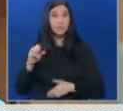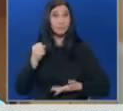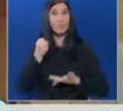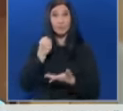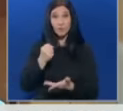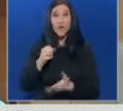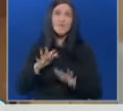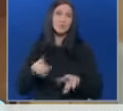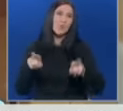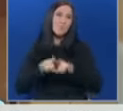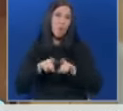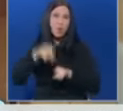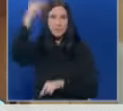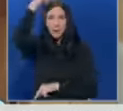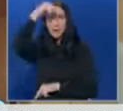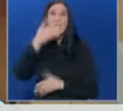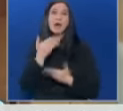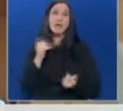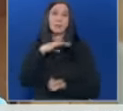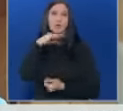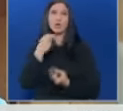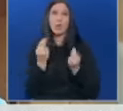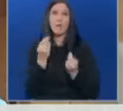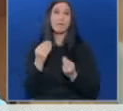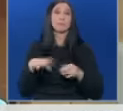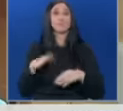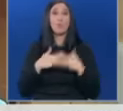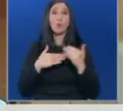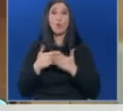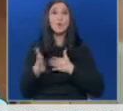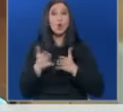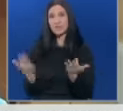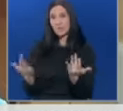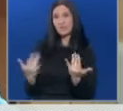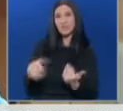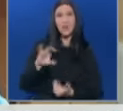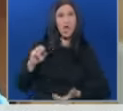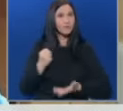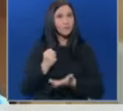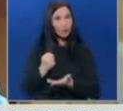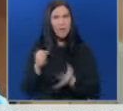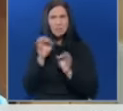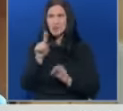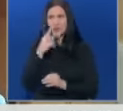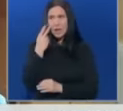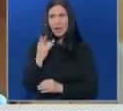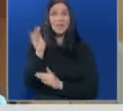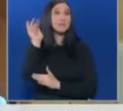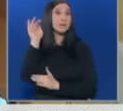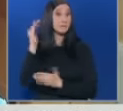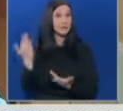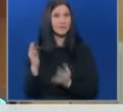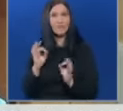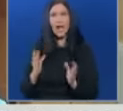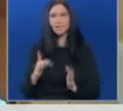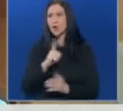фондове, може би подобни на България, няма достатъчно добре подготвени хора за привличането на еврофондове и никой не гледа в перспектива.